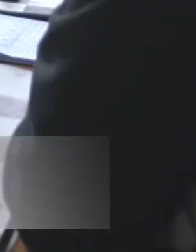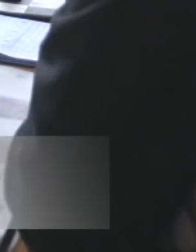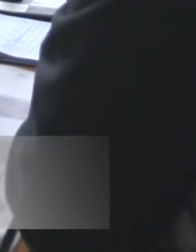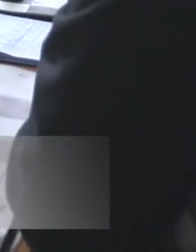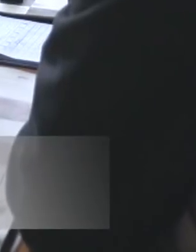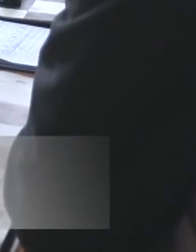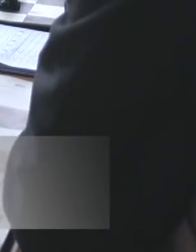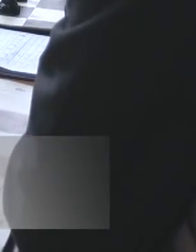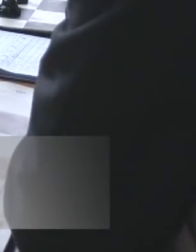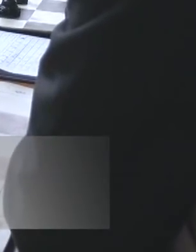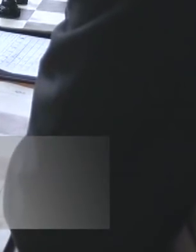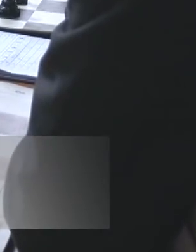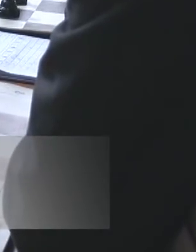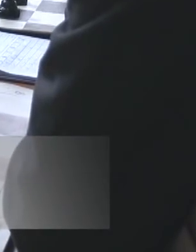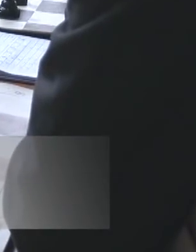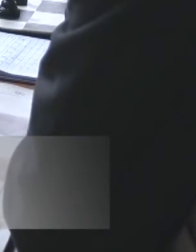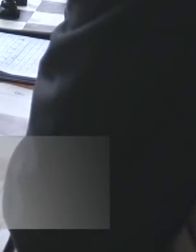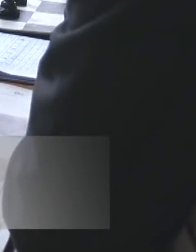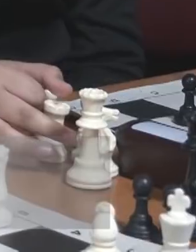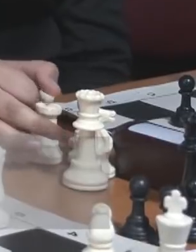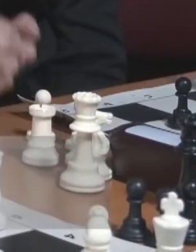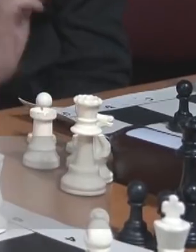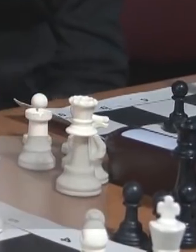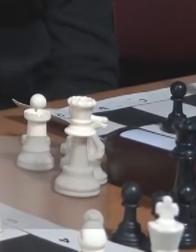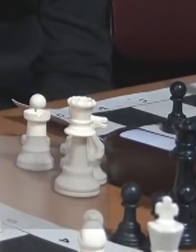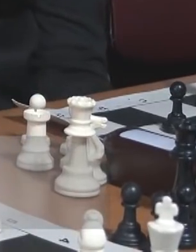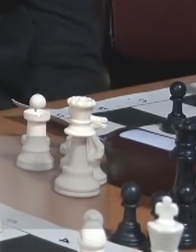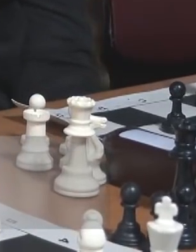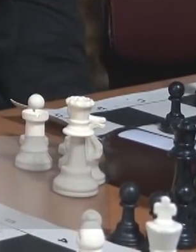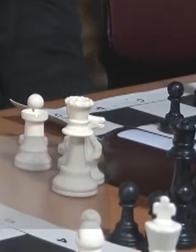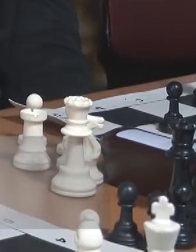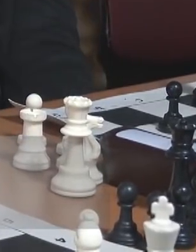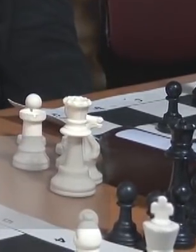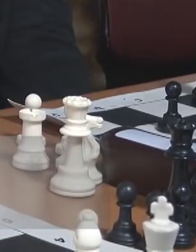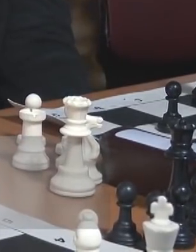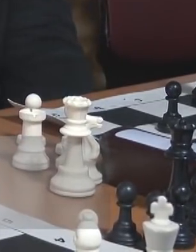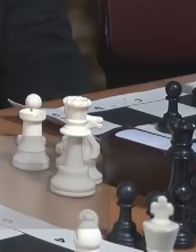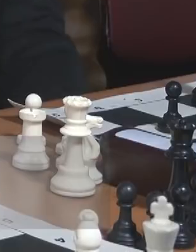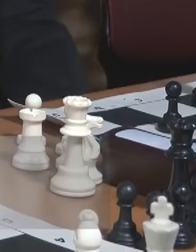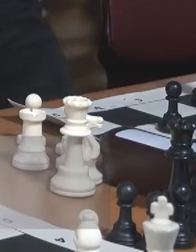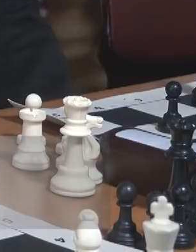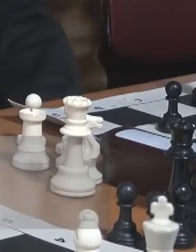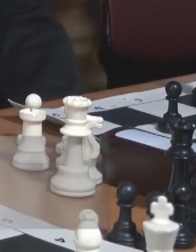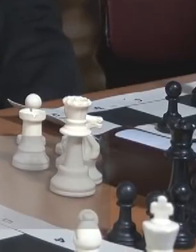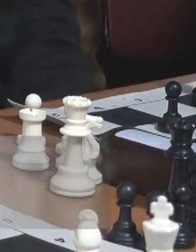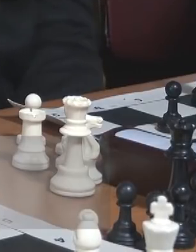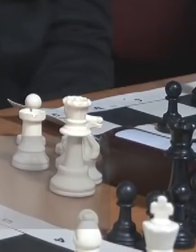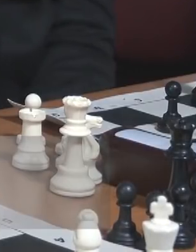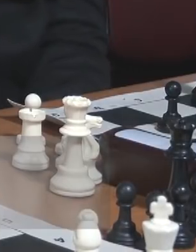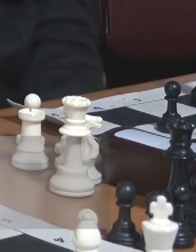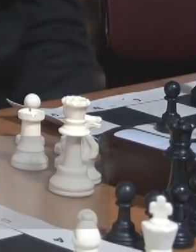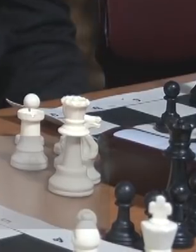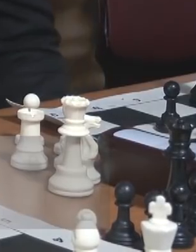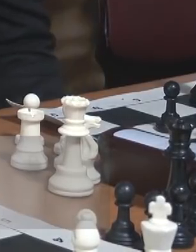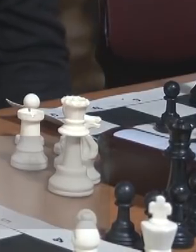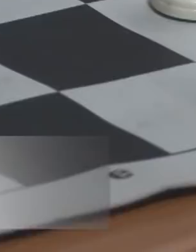байр шалгарсан тамирчид дотоодын чансааны оноо цуглуулах боломжтой юм а. Тэмцээнд талдаа 45 минутаар швейцар системээр 8 үүрэг тоглож